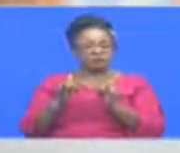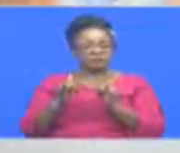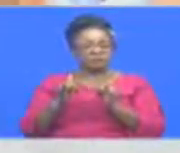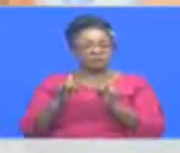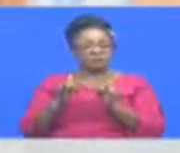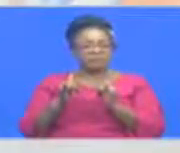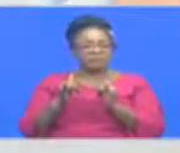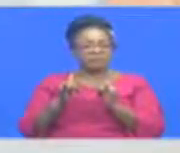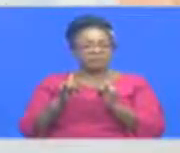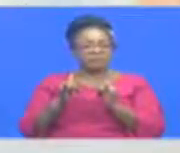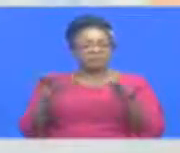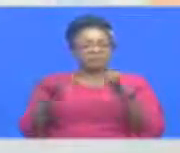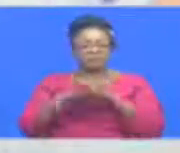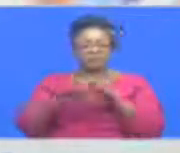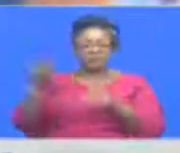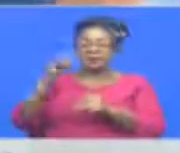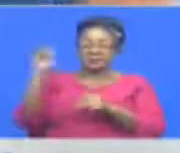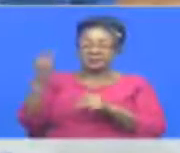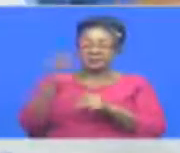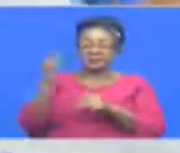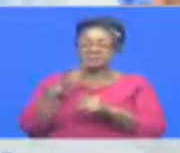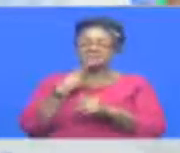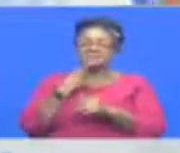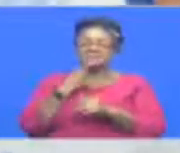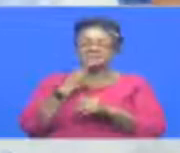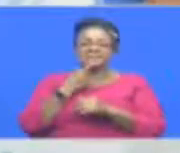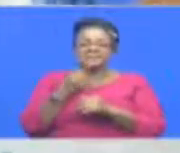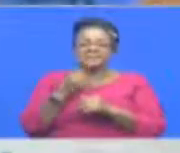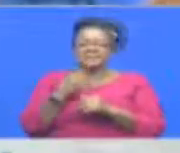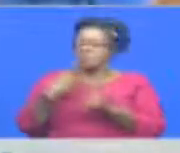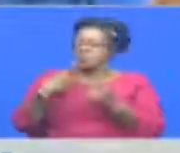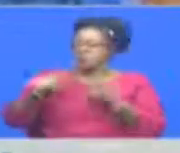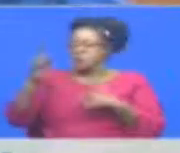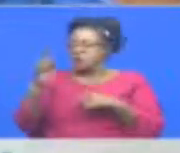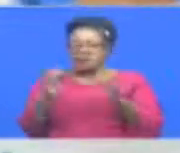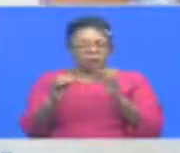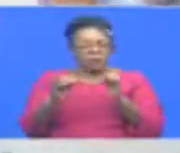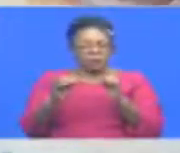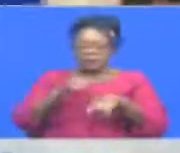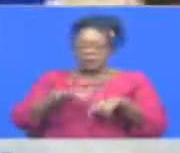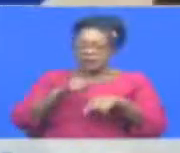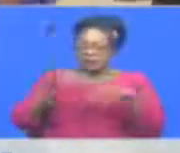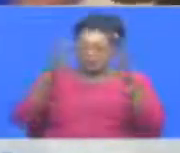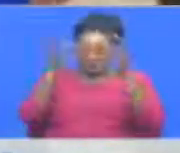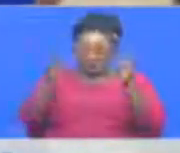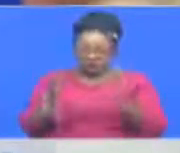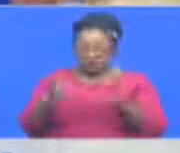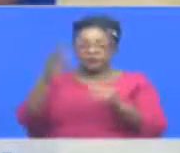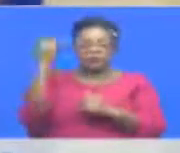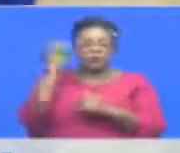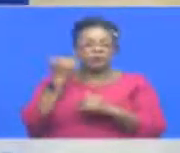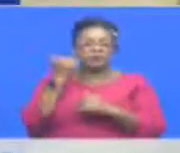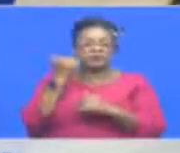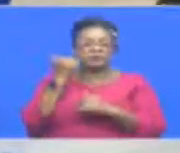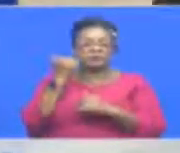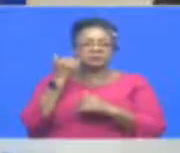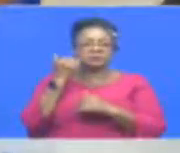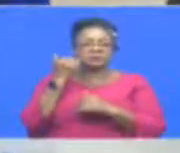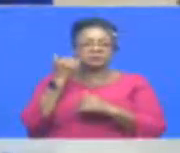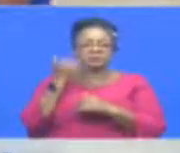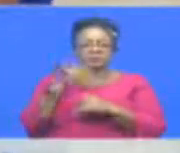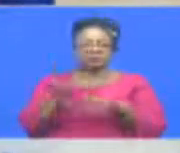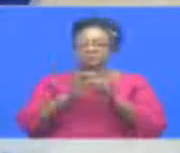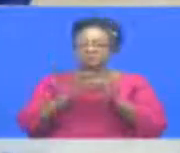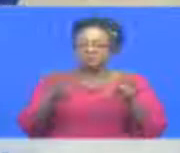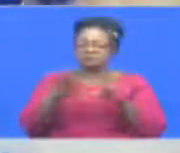Licha ya naibu wa rais William Ruto kukiri hakuna aliyeibuka mshindi baada ya uamuzi wa mahakama ya rufaa kutupilia mbali mchakato mzima